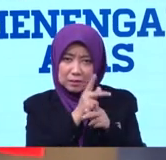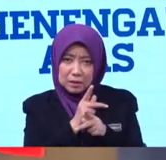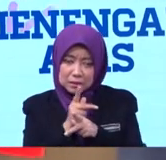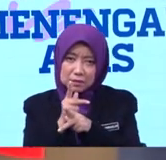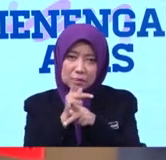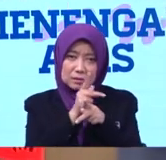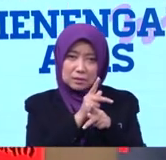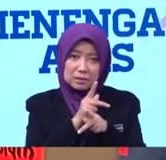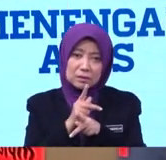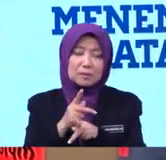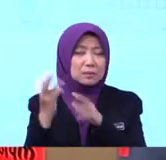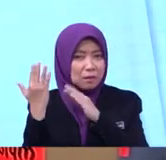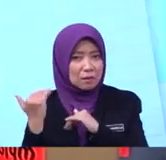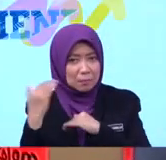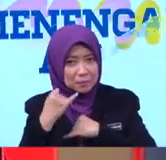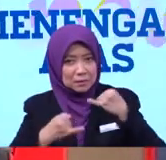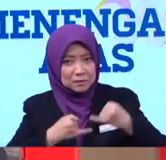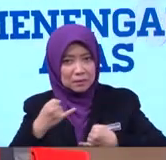oke oke